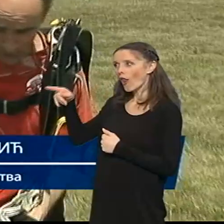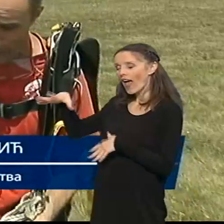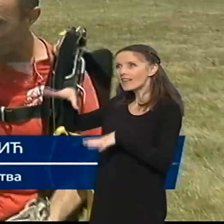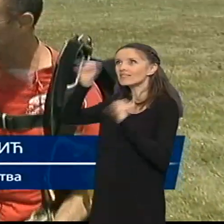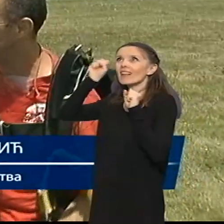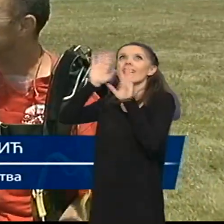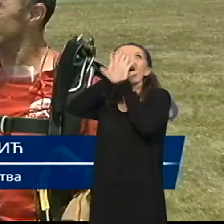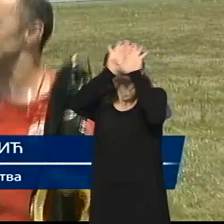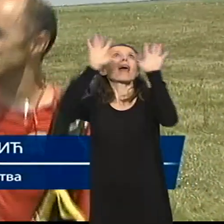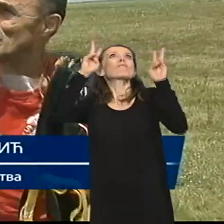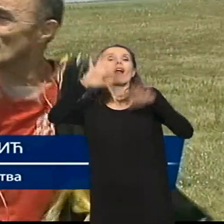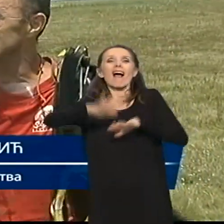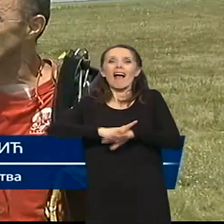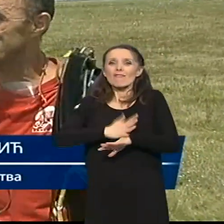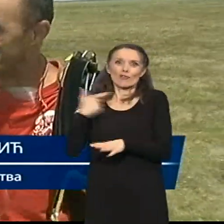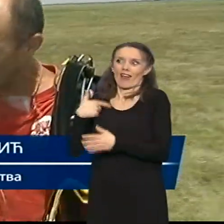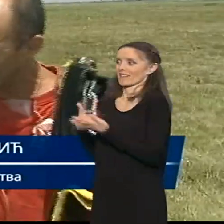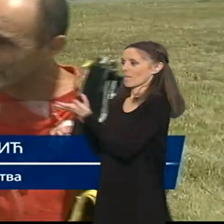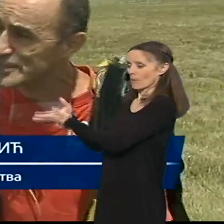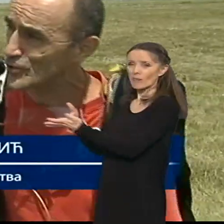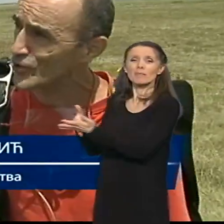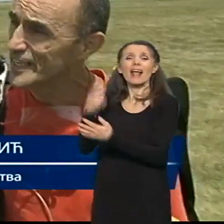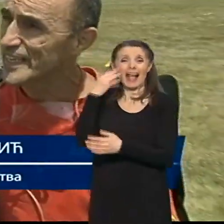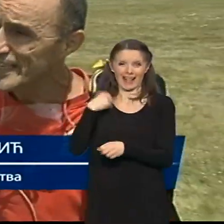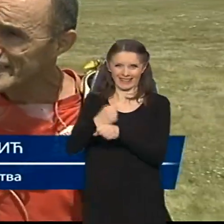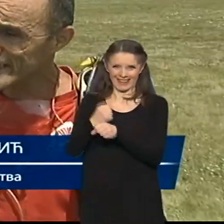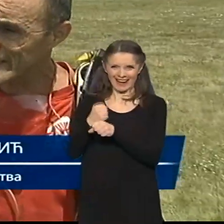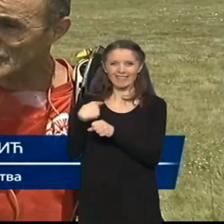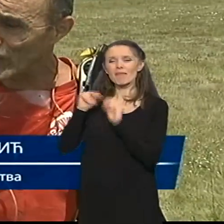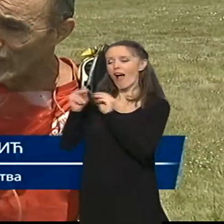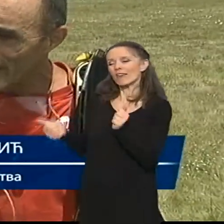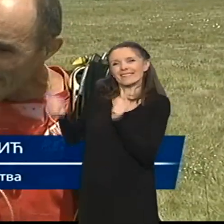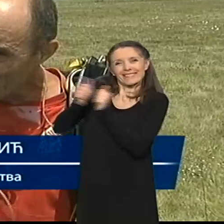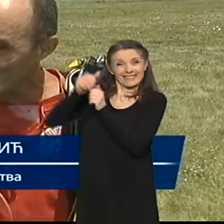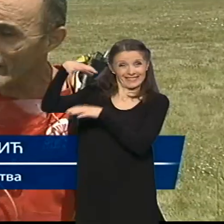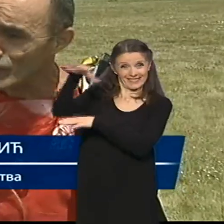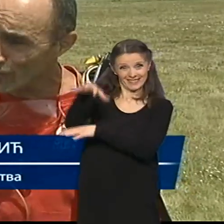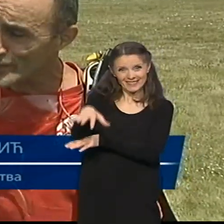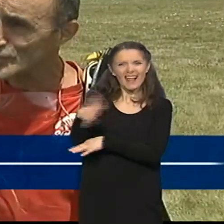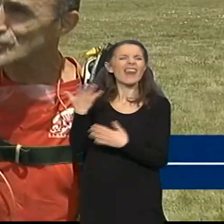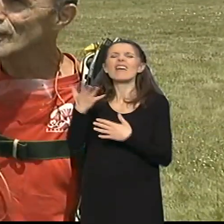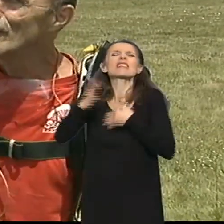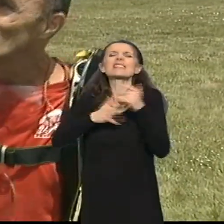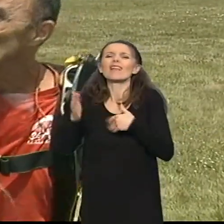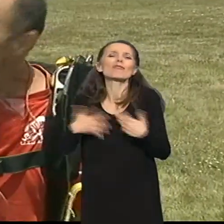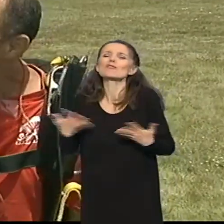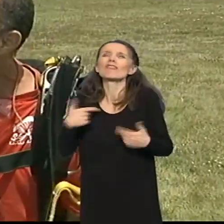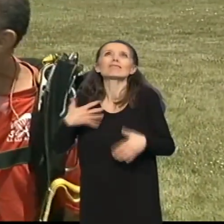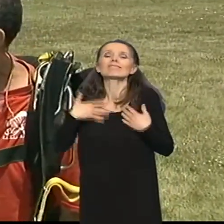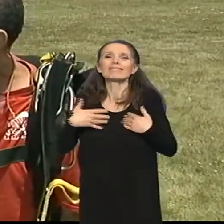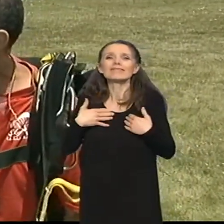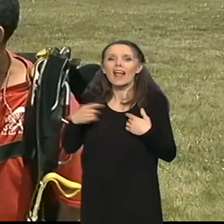uz moju pomoć. Najveće zadovoljstvo radi kao tandem instruktor jeste što ljude uvodiš u